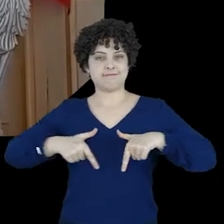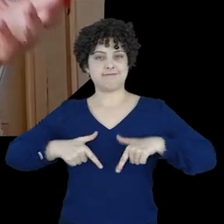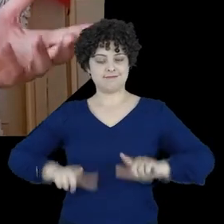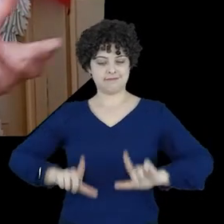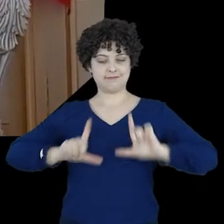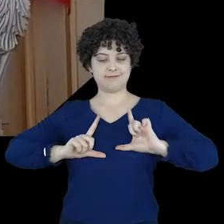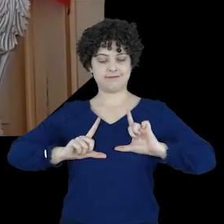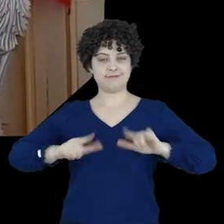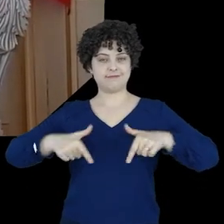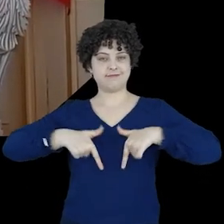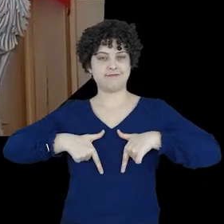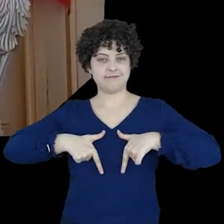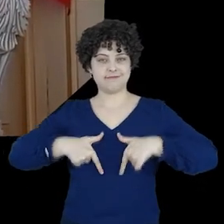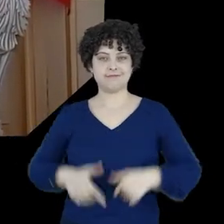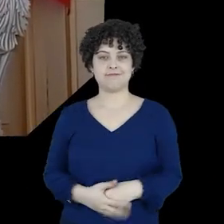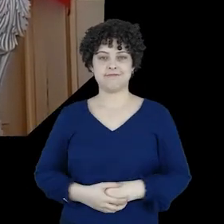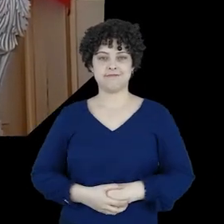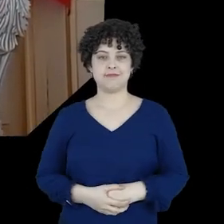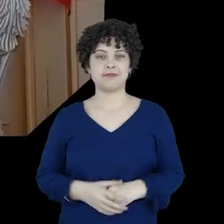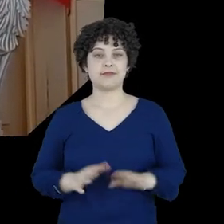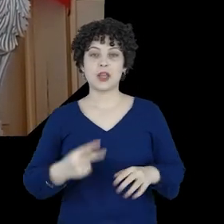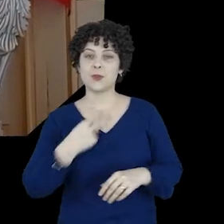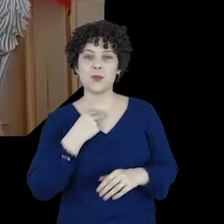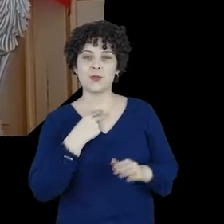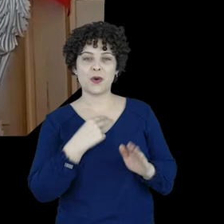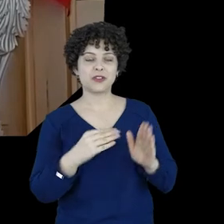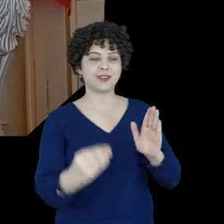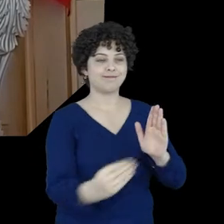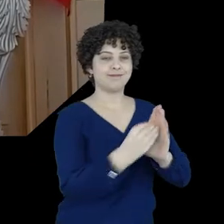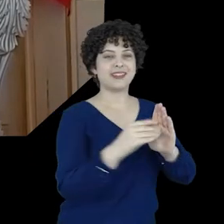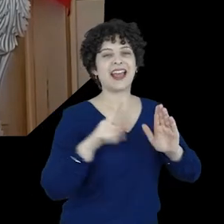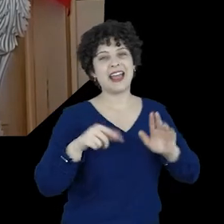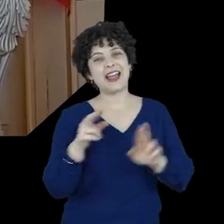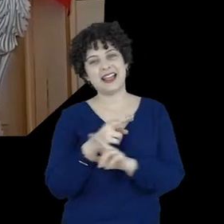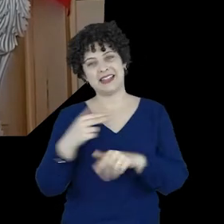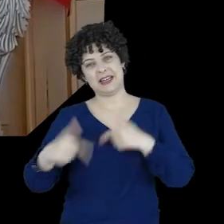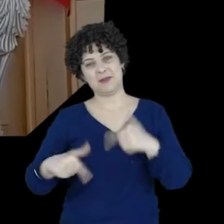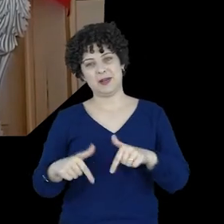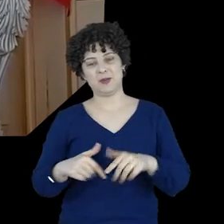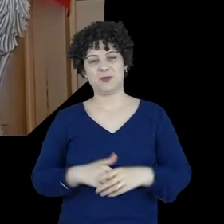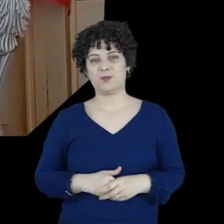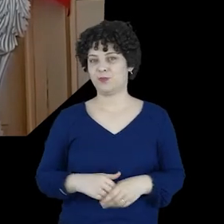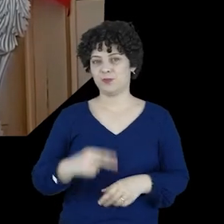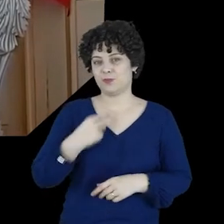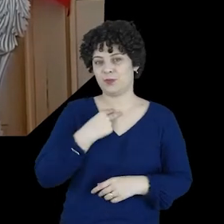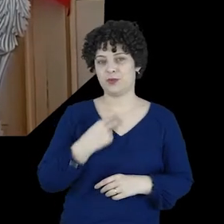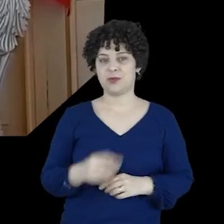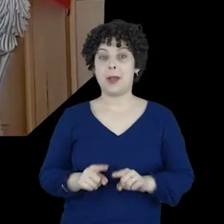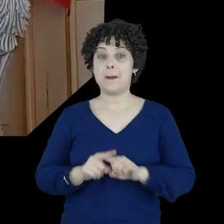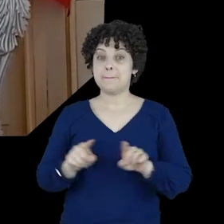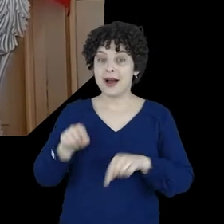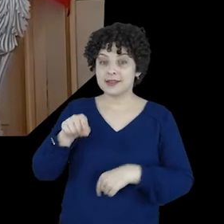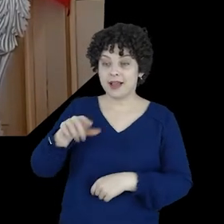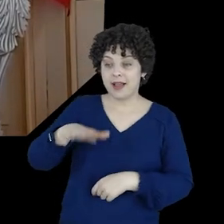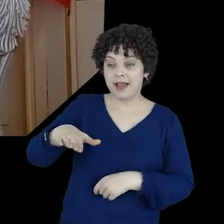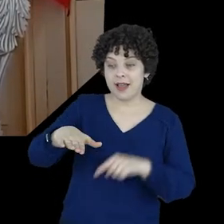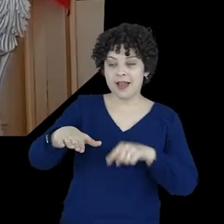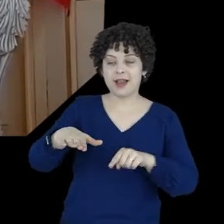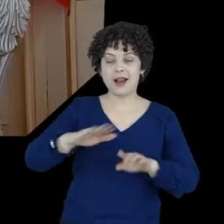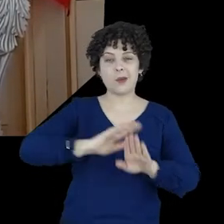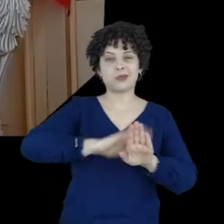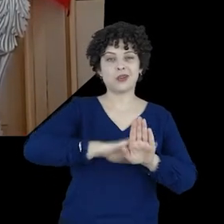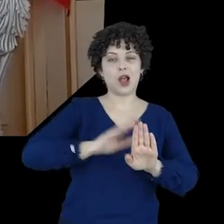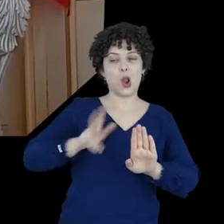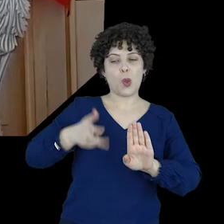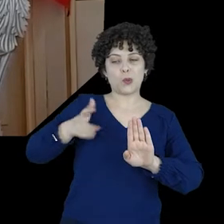ou un maillot de telle ou telle marque. Dans ces cas-là, on ne pourrait pas qualifier cette relation de travail. Mais pour autant,